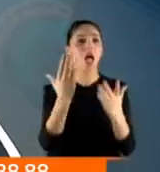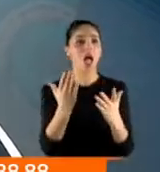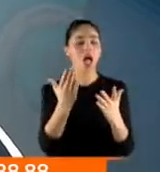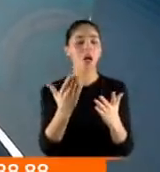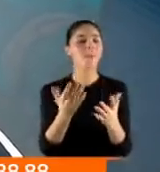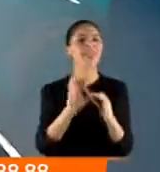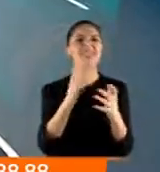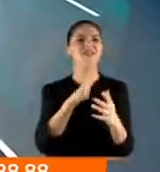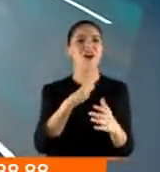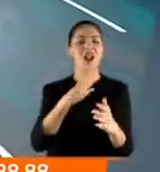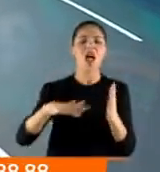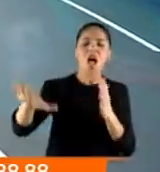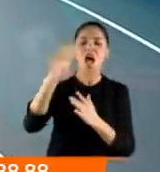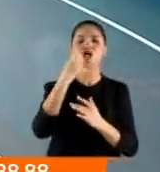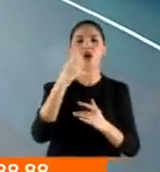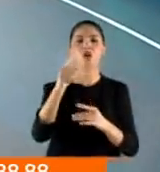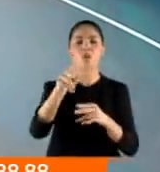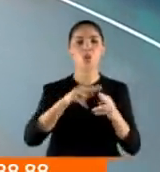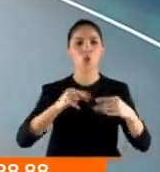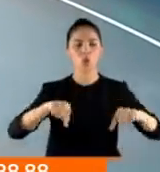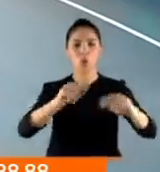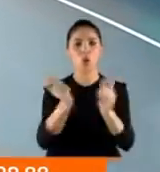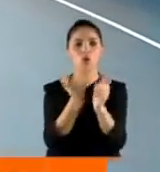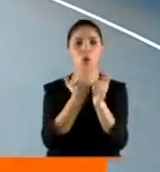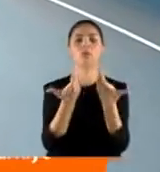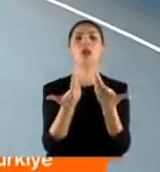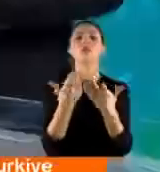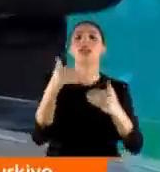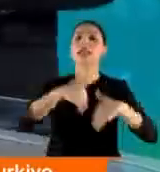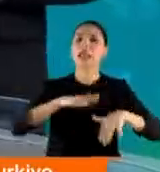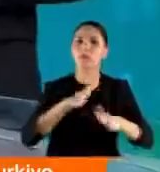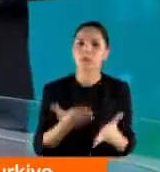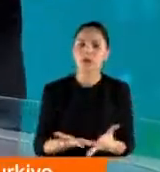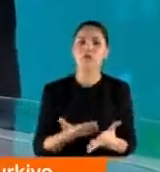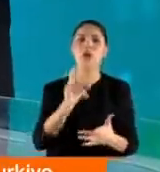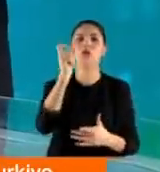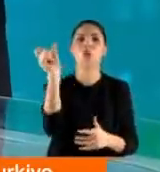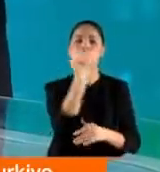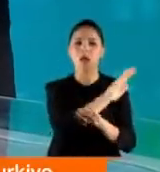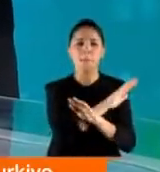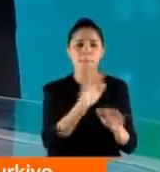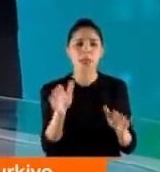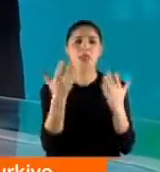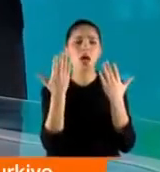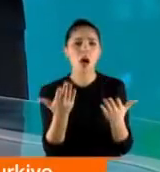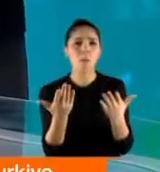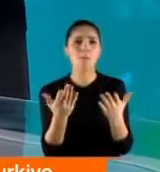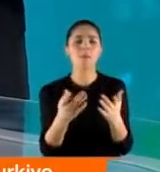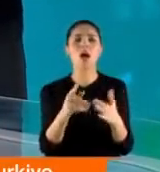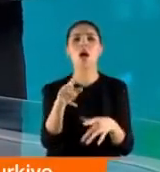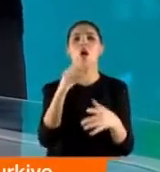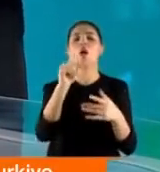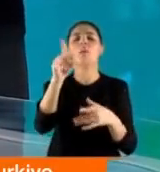amasını anlatayım. Her şeye rağmen, bu kurulun toplanmasına rağmen, tedbirler alınmasına rağmen, tam 9 ay geçmesine rağmen